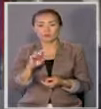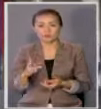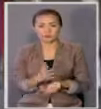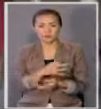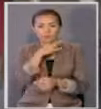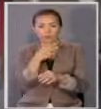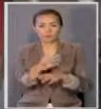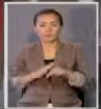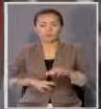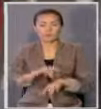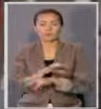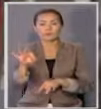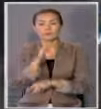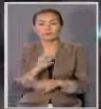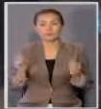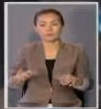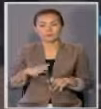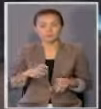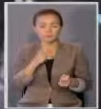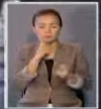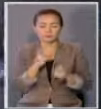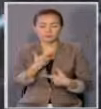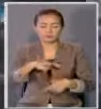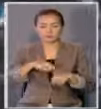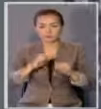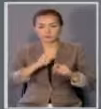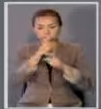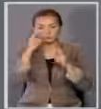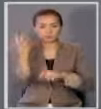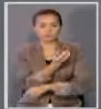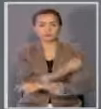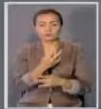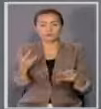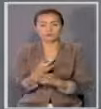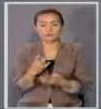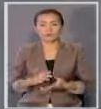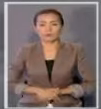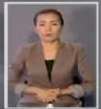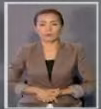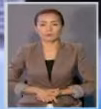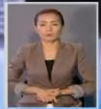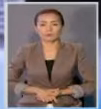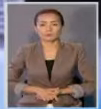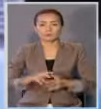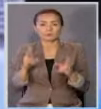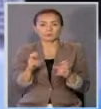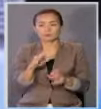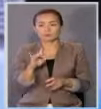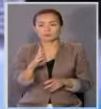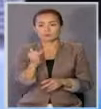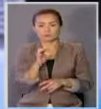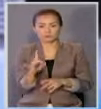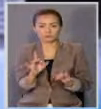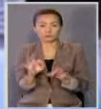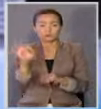А ответственные специалисты рассказали, что можно обезопасить себя с помощью вакцинации от нового подвида штамма омикрон под названием кентавр. По